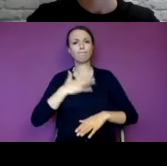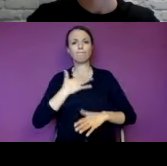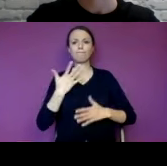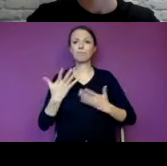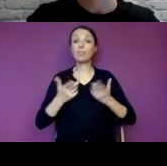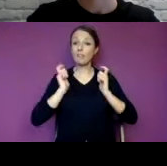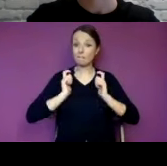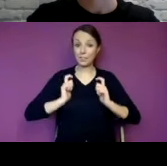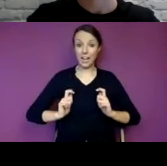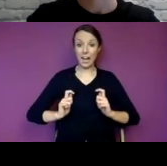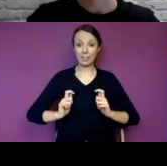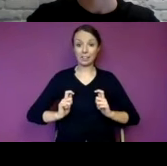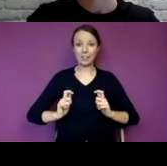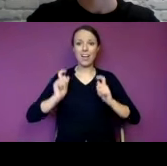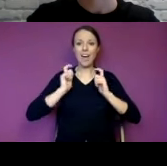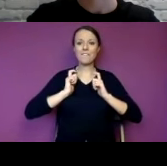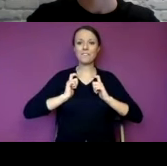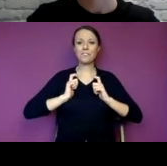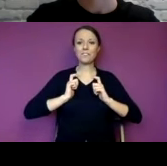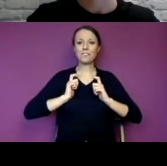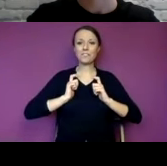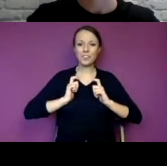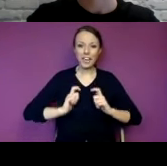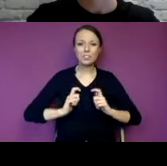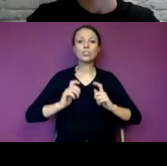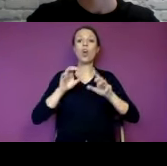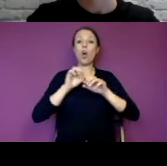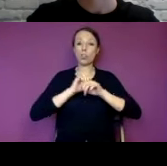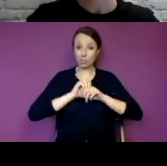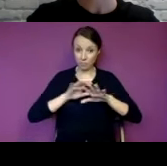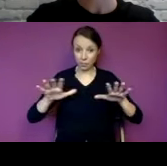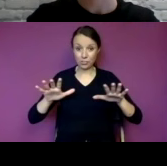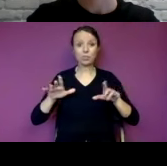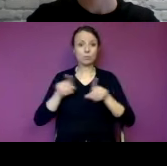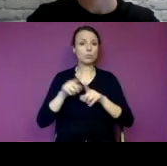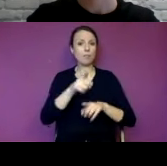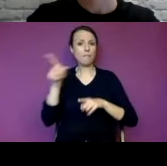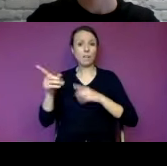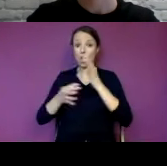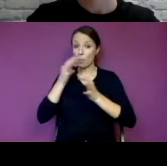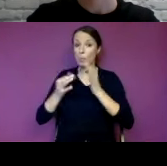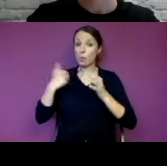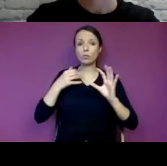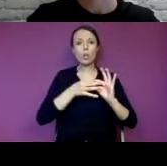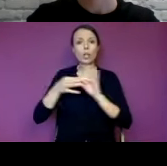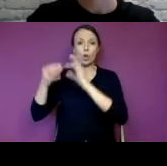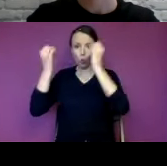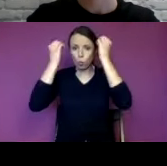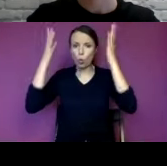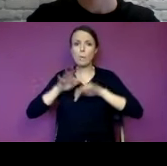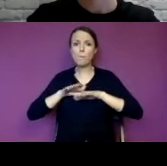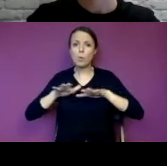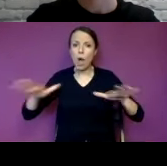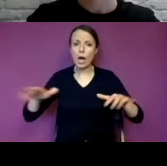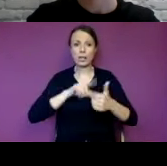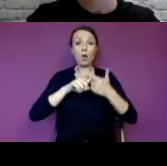wieś jako konstrukt oczywiście istnieje, tak jak tu się odwoływaliście do kultury popularnej, do kultury